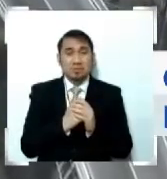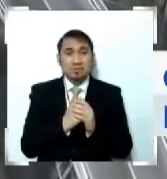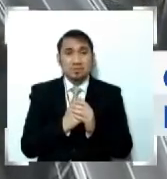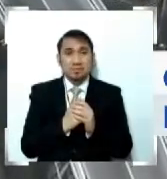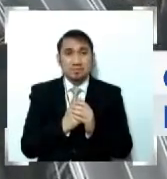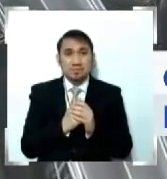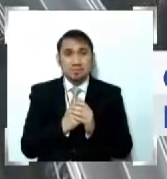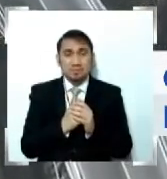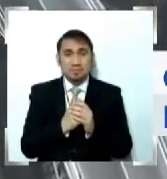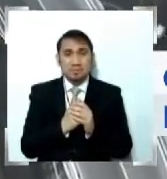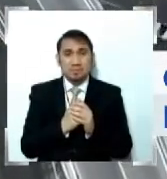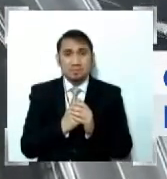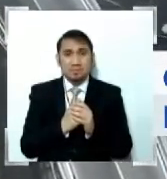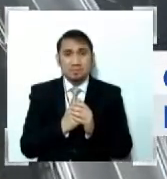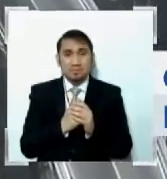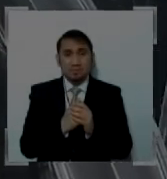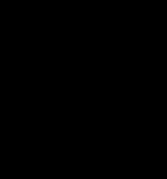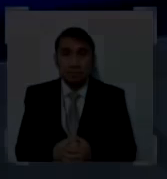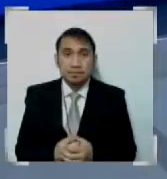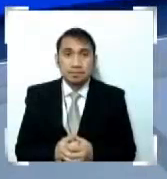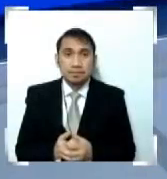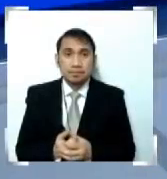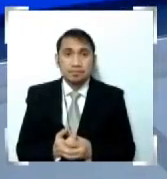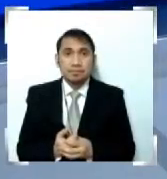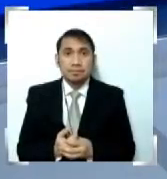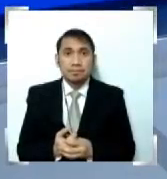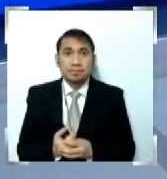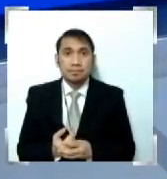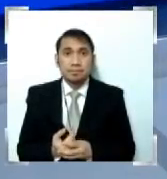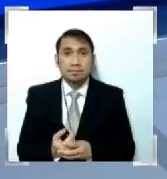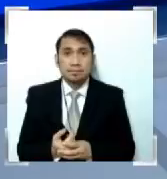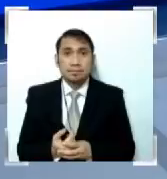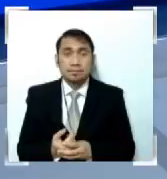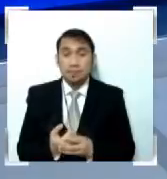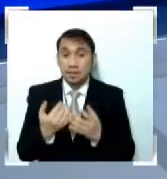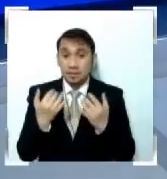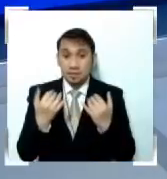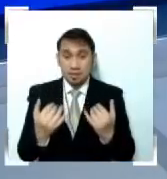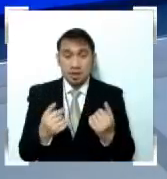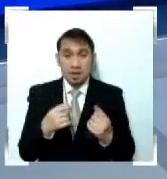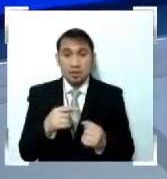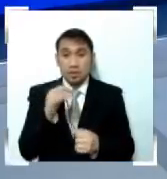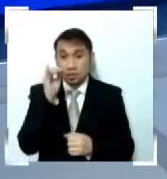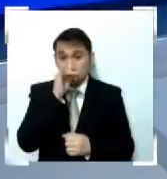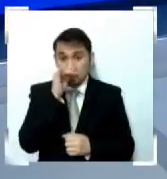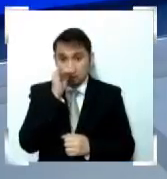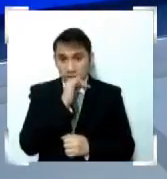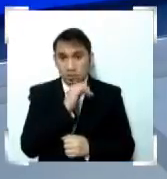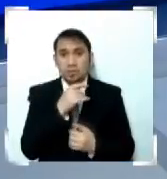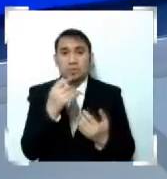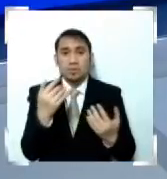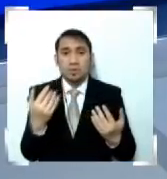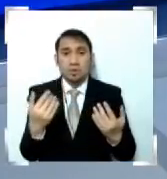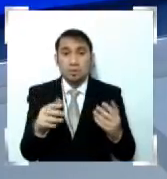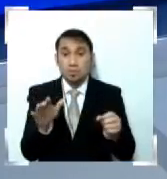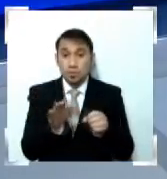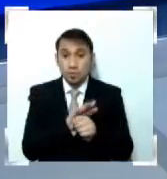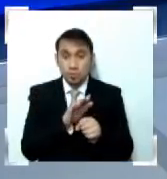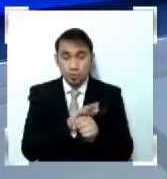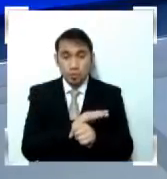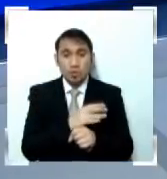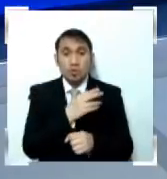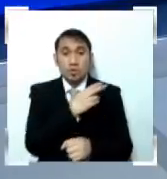Ian Cruz, ang inyong saksi. Puno na ang mga ospital sa Iloilo City. Ayon po sa Iloilo City COVID-19